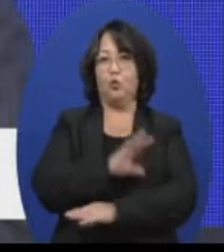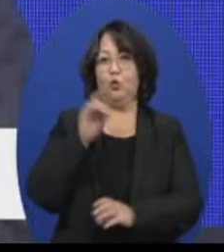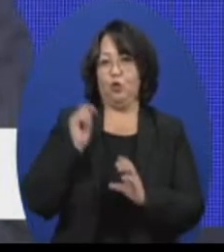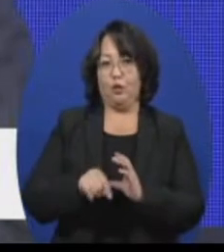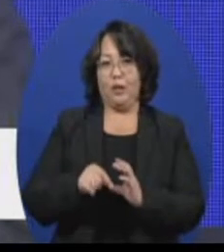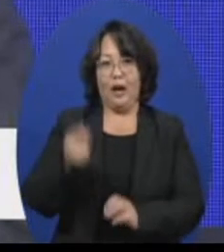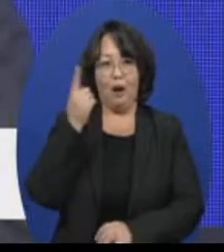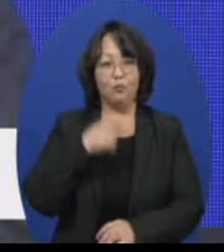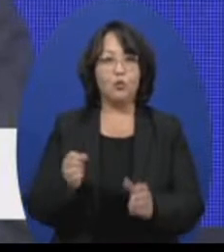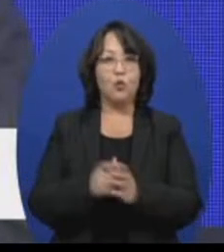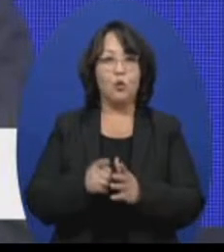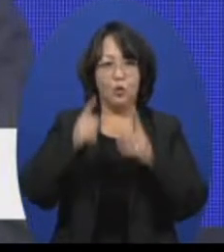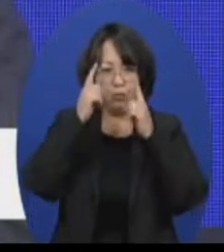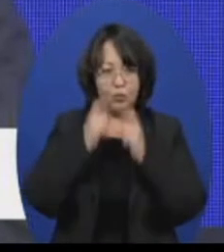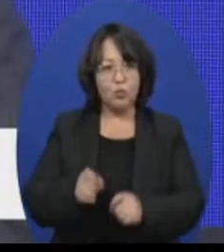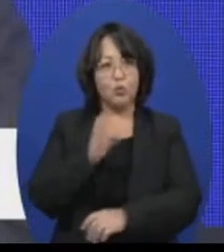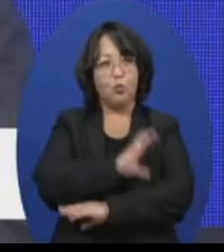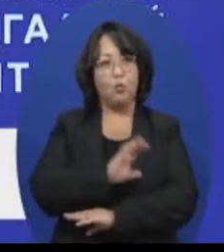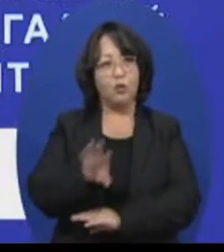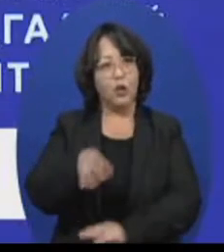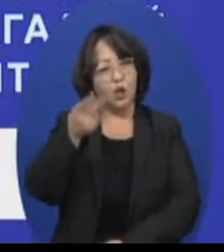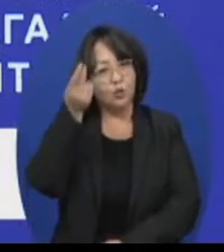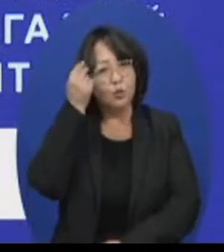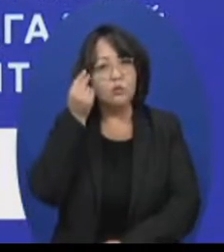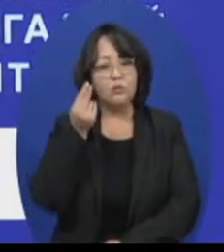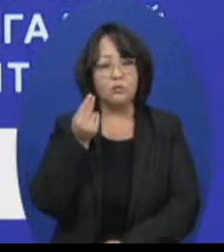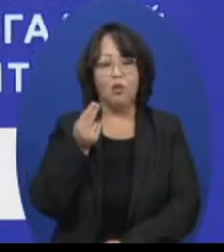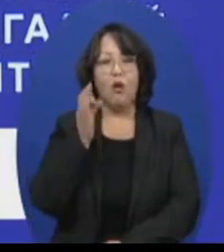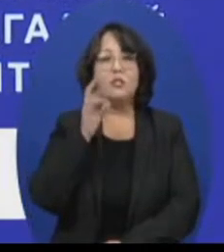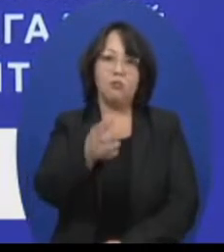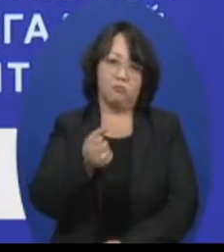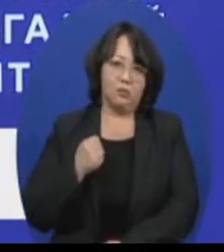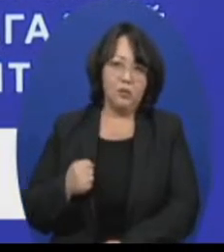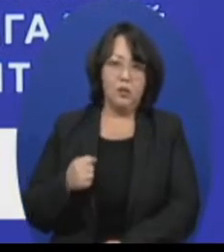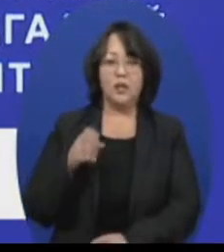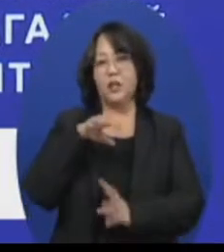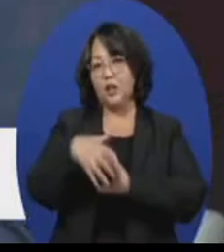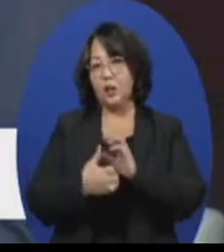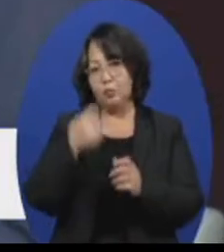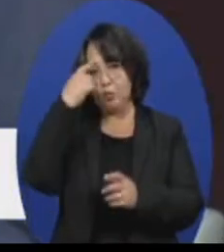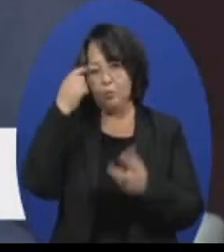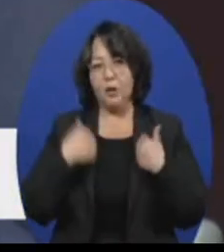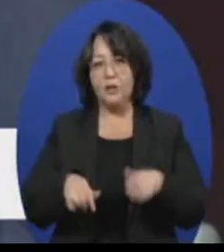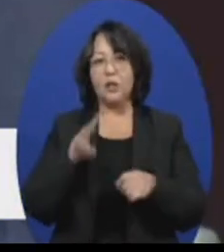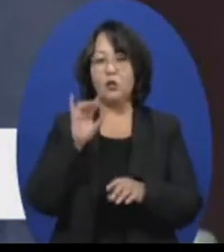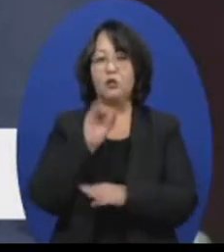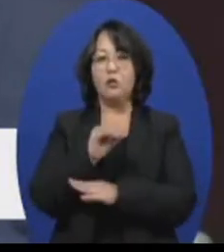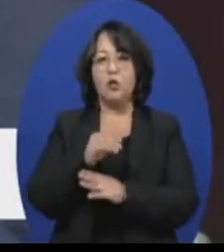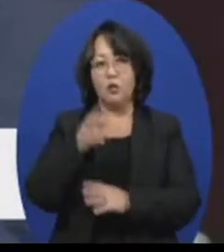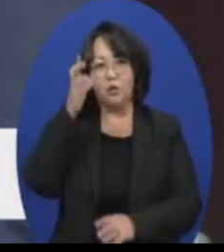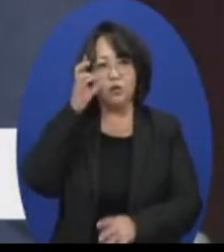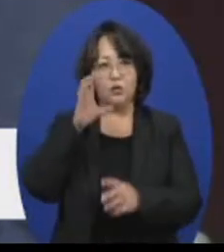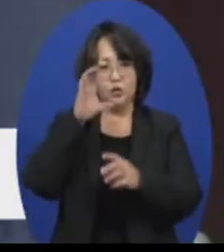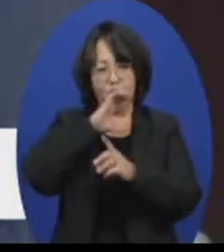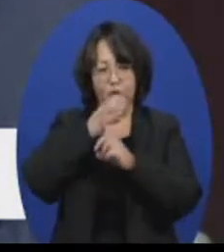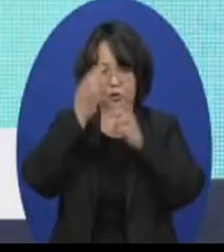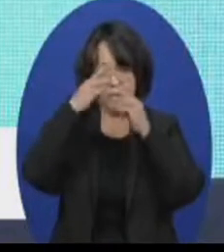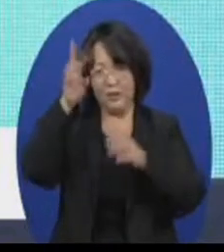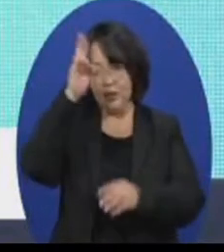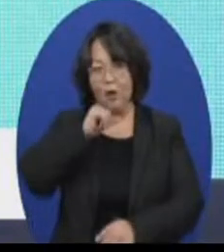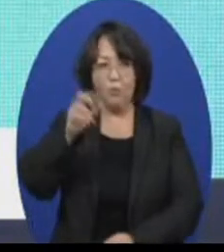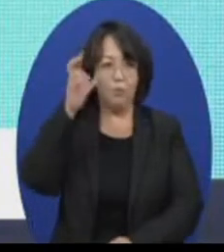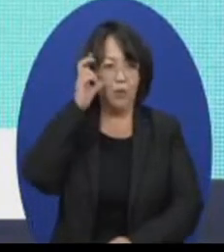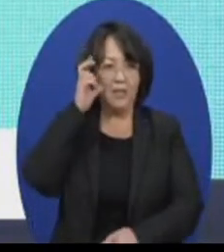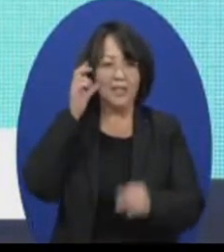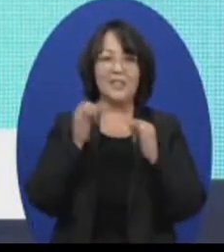одоо хамгийн чухал хүмүүжлэл гэж сургуулиас олж авдаг гэж боддог юм шүү. Дэлхийн болон Монголын багш нарын өдрийг өгтөн боловсрол шинжилгээ ухааны яамнаас боловсролын цахим